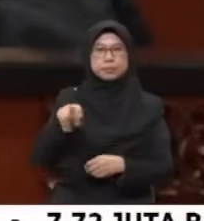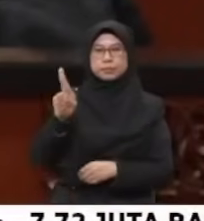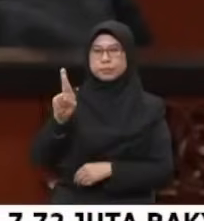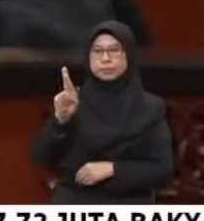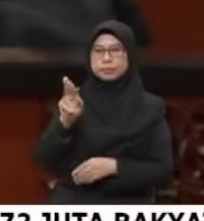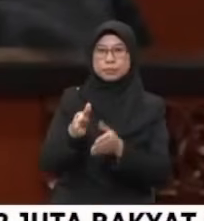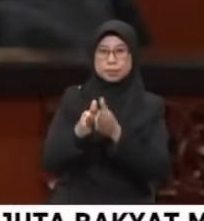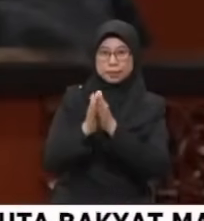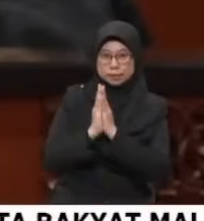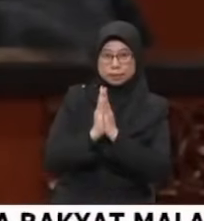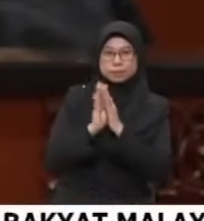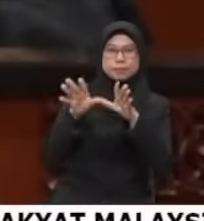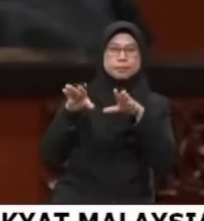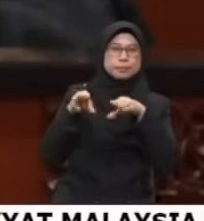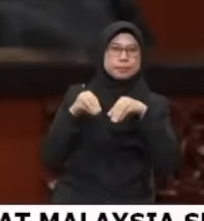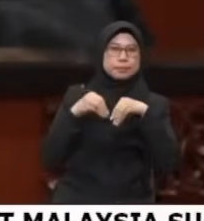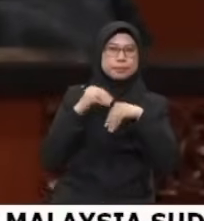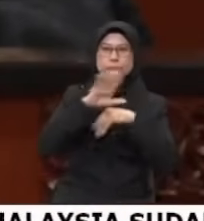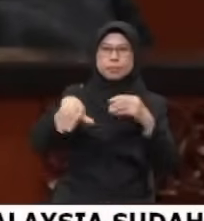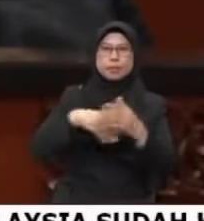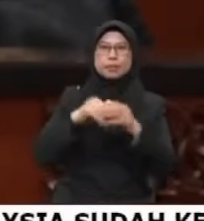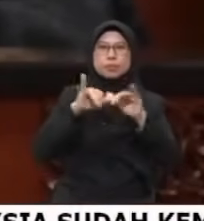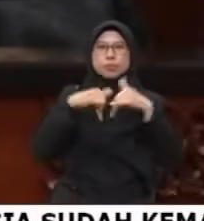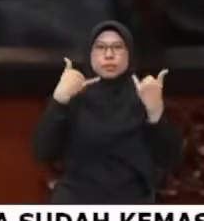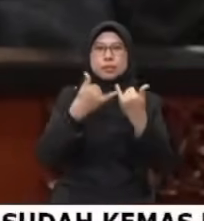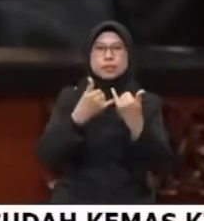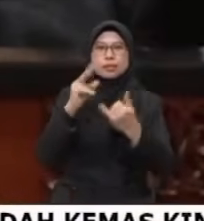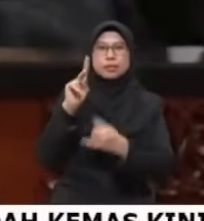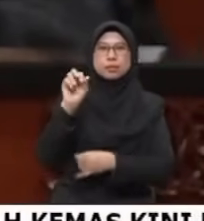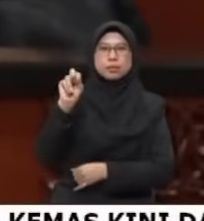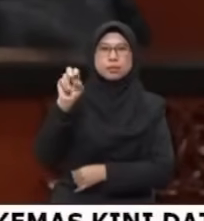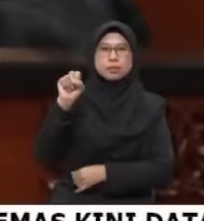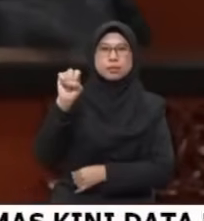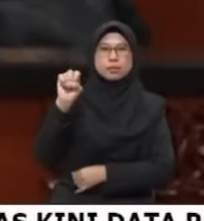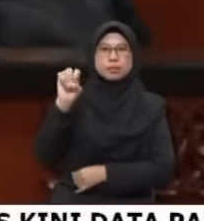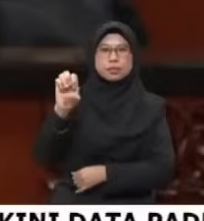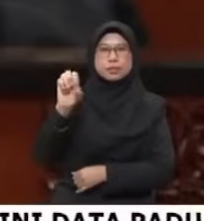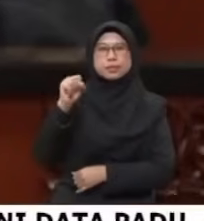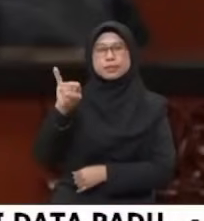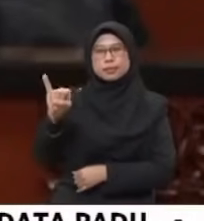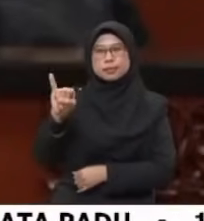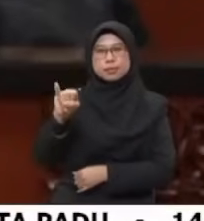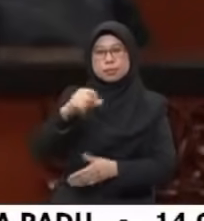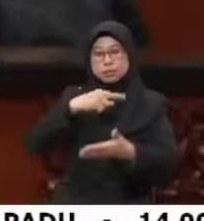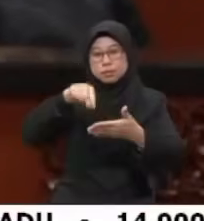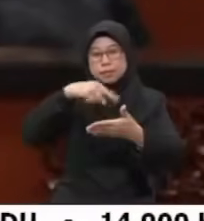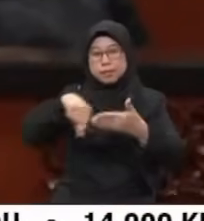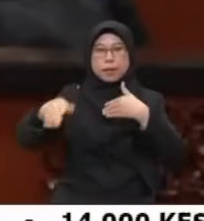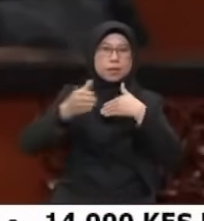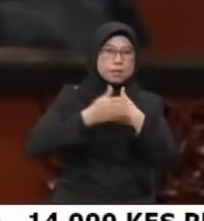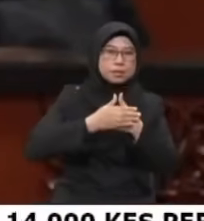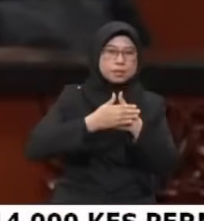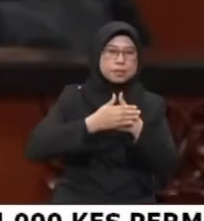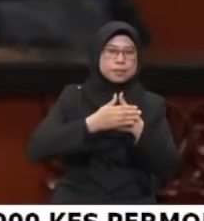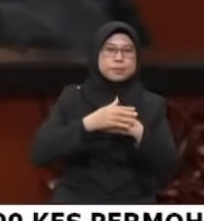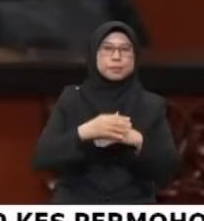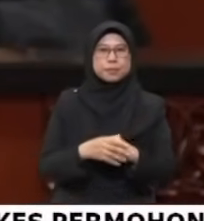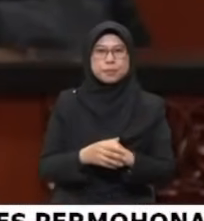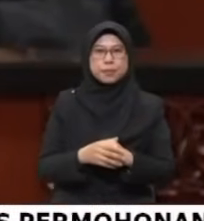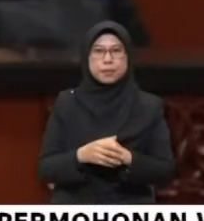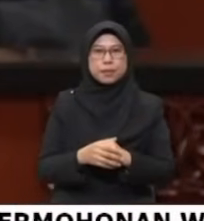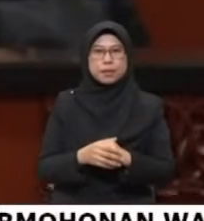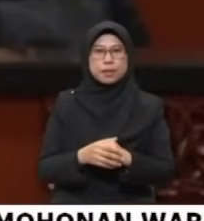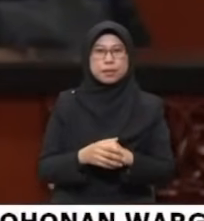menerima permohonan daripada semua Syarikat konsesi terlibat supaya semakkan semula schedule rate